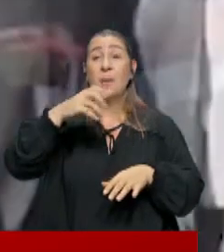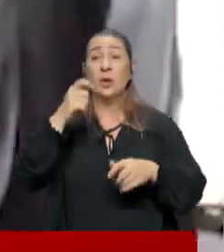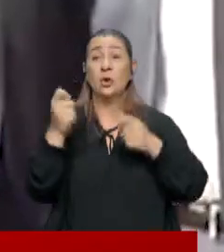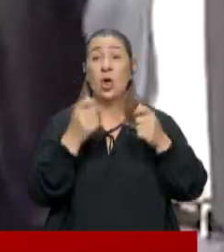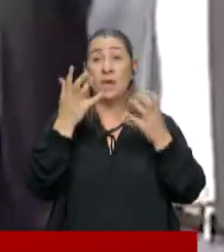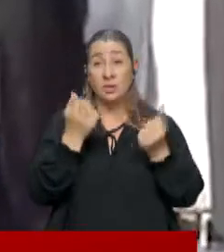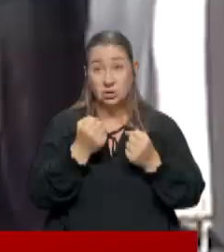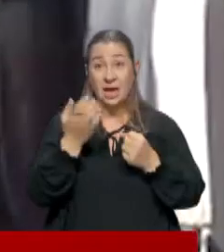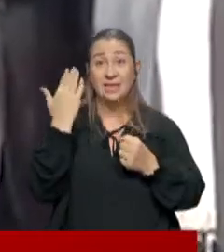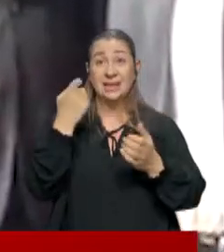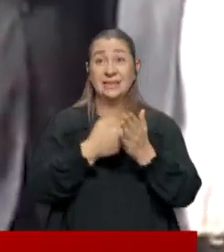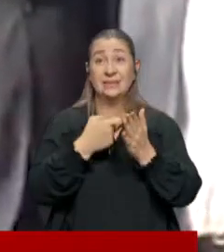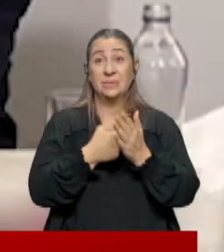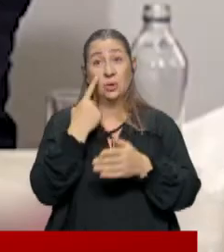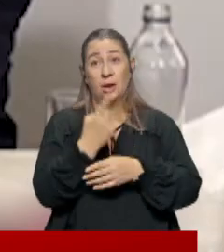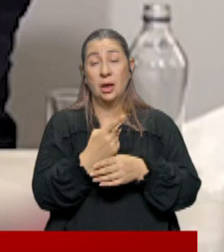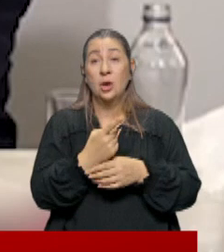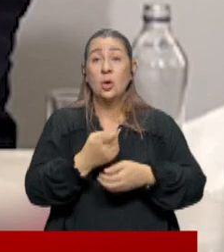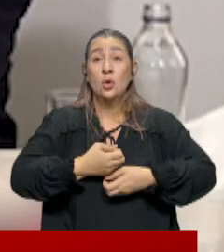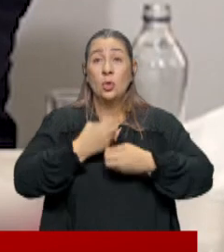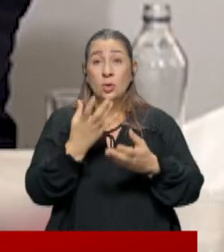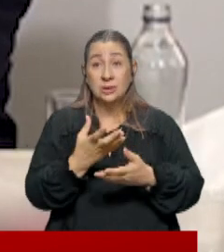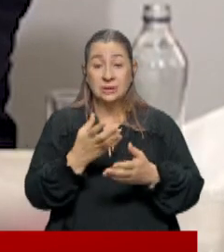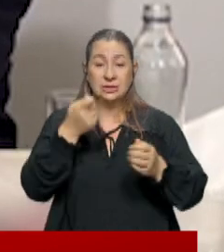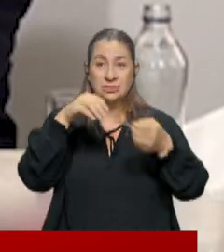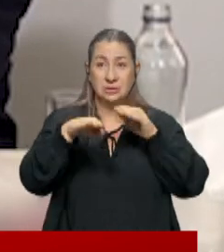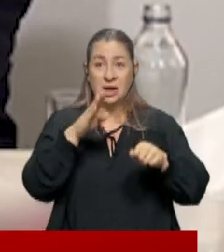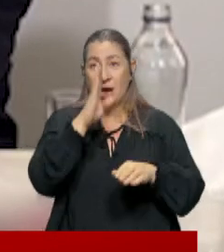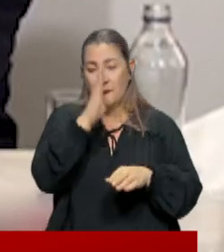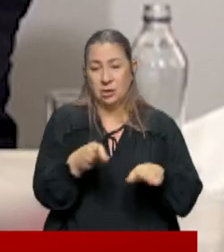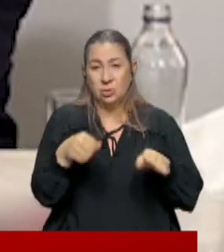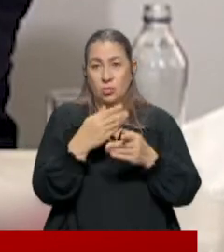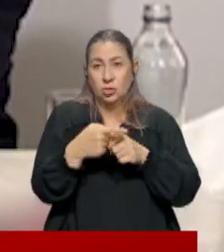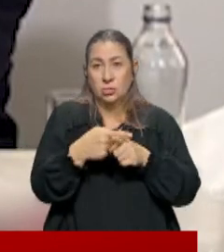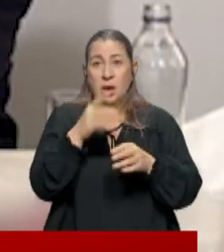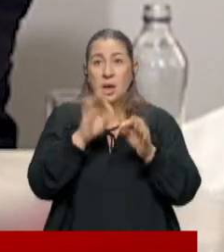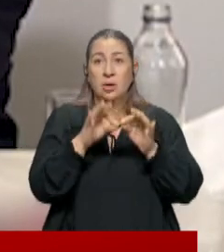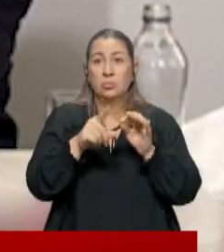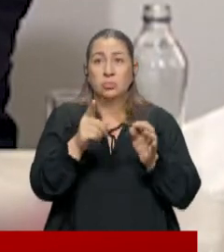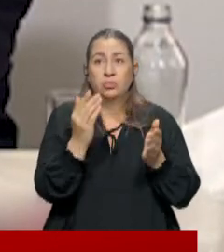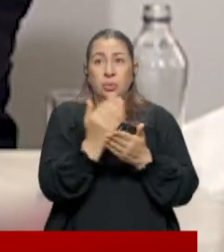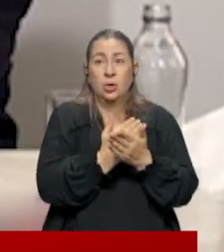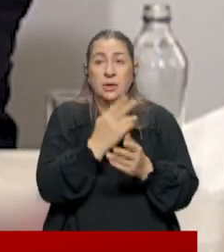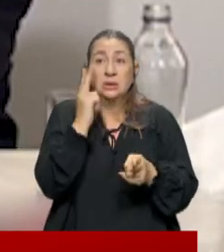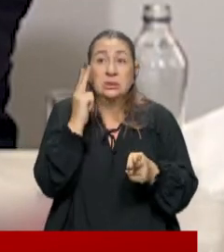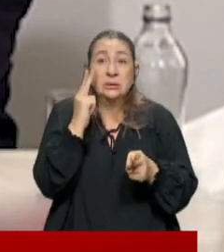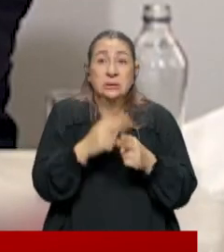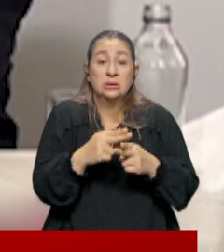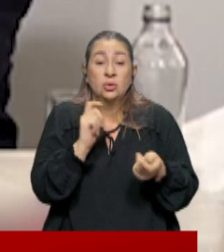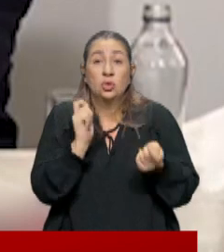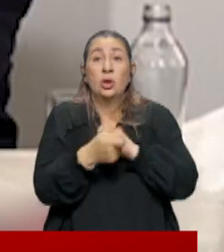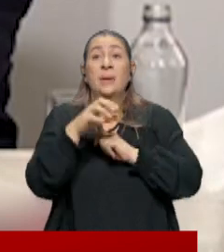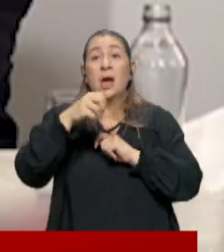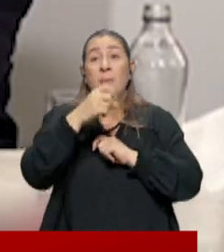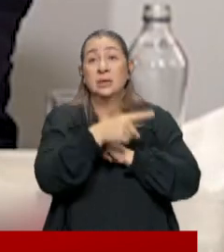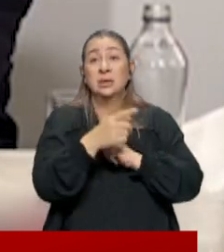görev almış eski isimler üzerinden. Üretim, istihdam ve adil bölüşüm. Ekonomide bu programa hızla dönemedi AK